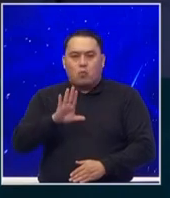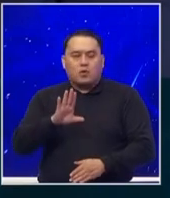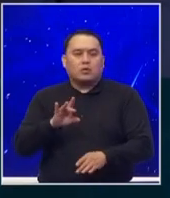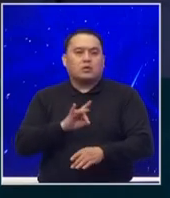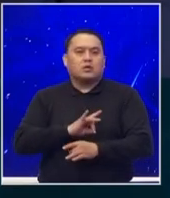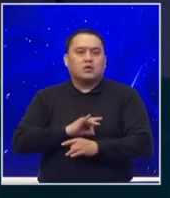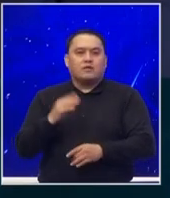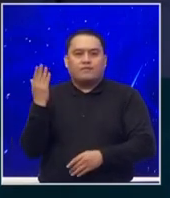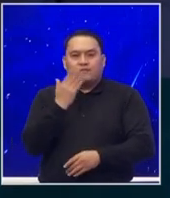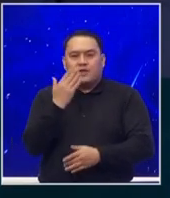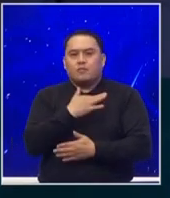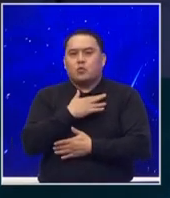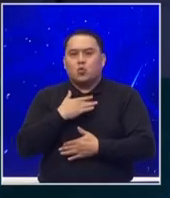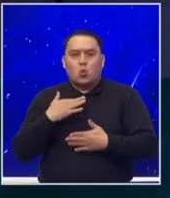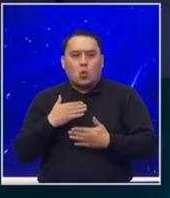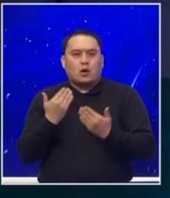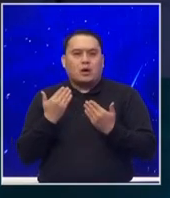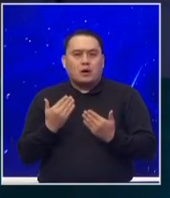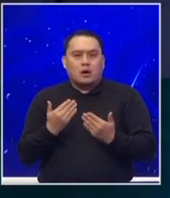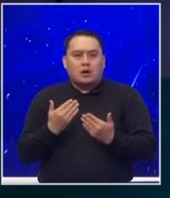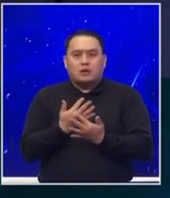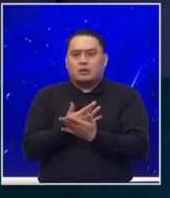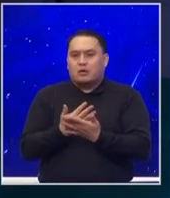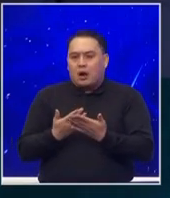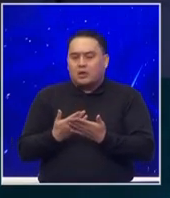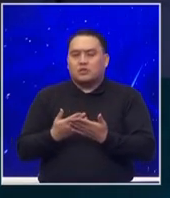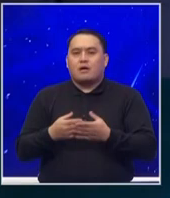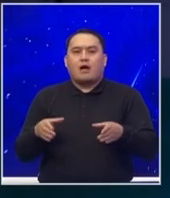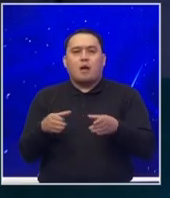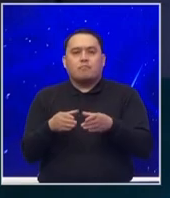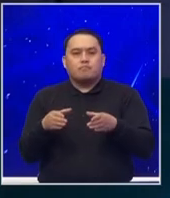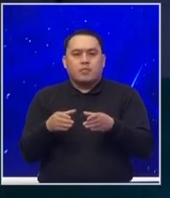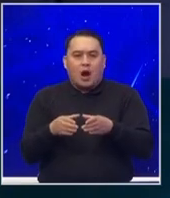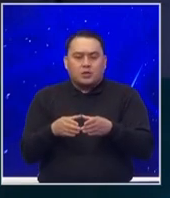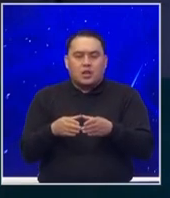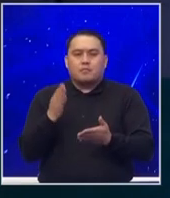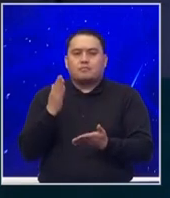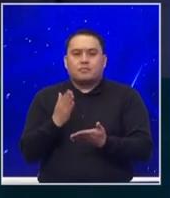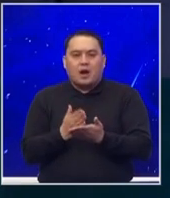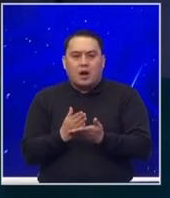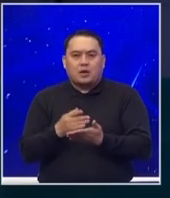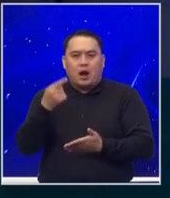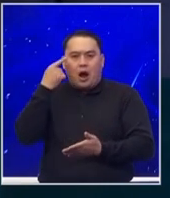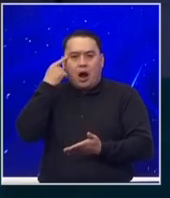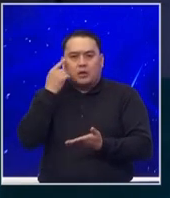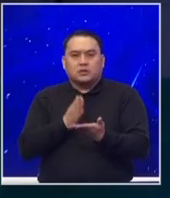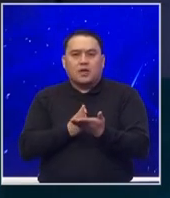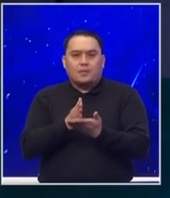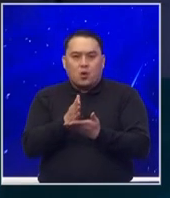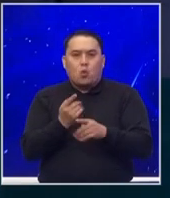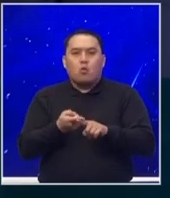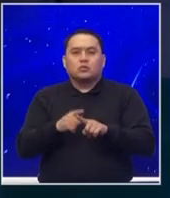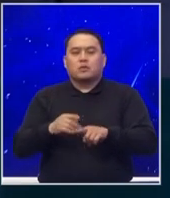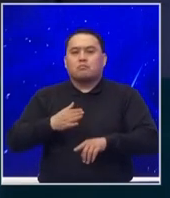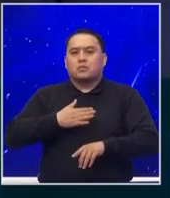туралы фильмдер өте көп. Қазір Netflix, HBO және басқа да алпауыт компаниялар Азияға бет бұруда. Осы орайда